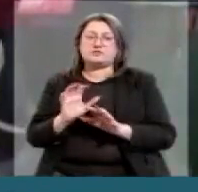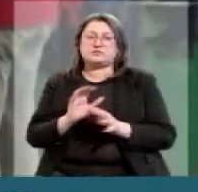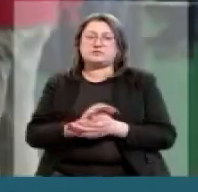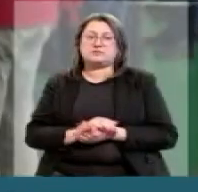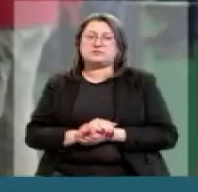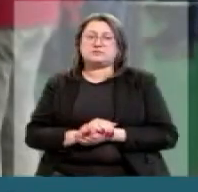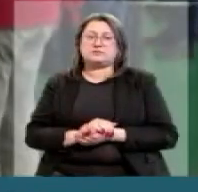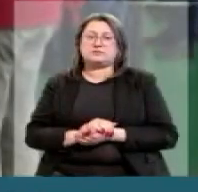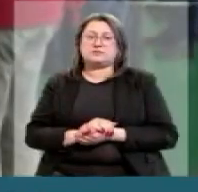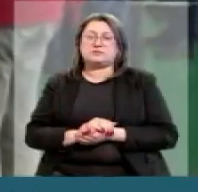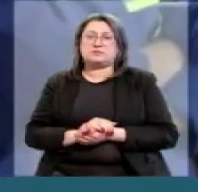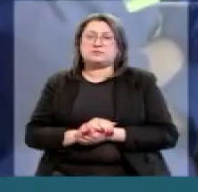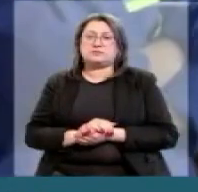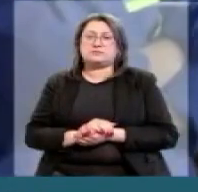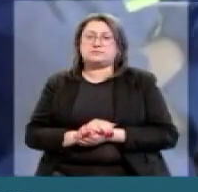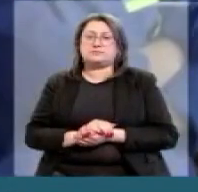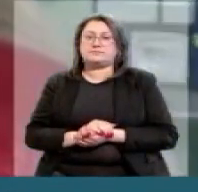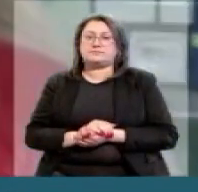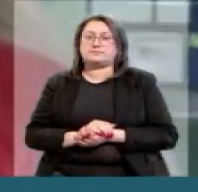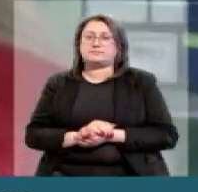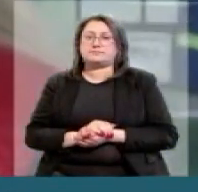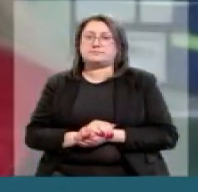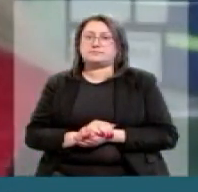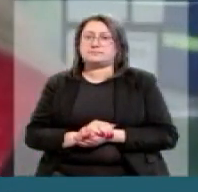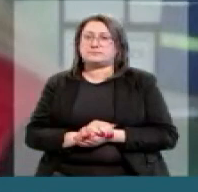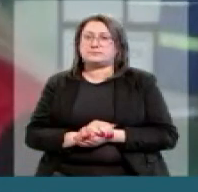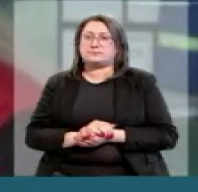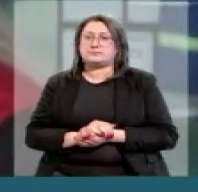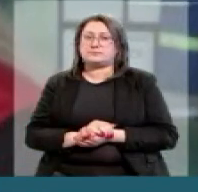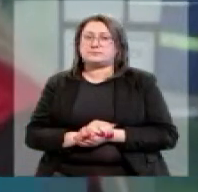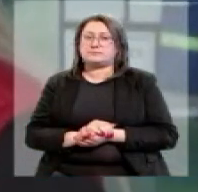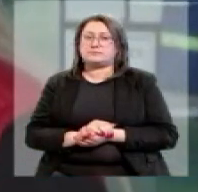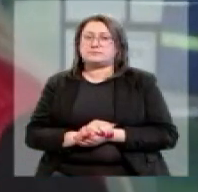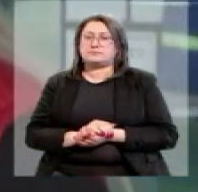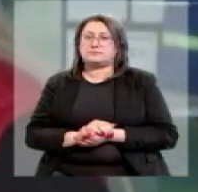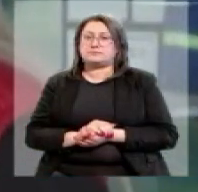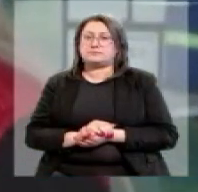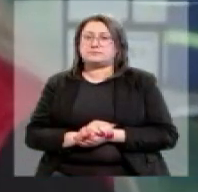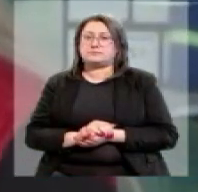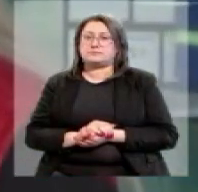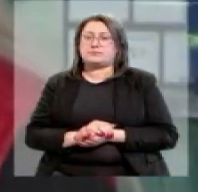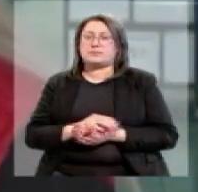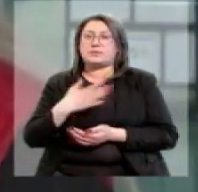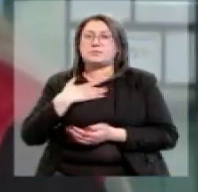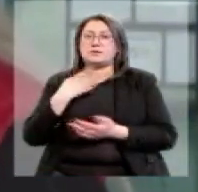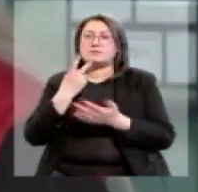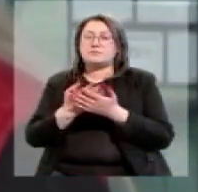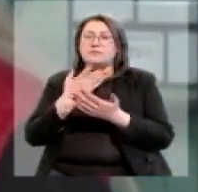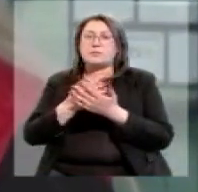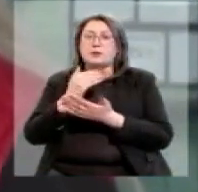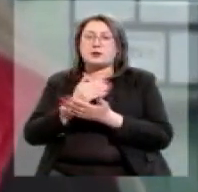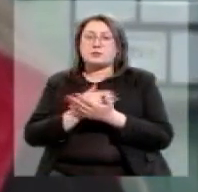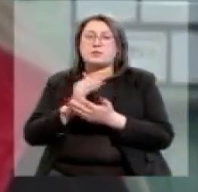таныстырды. Одан кейін облыс орталығындағы трансформатор зауытына барды. Қазақстан халық партиясының өкілдерімен жұмысшылар арасында ашық диалог болып, өз